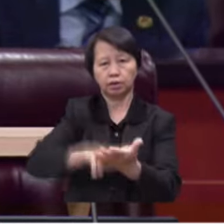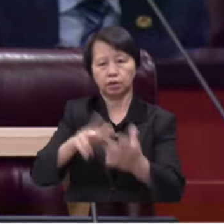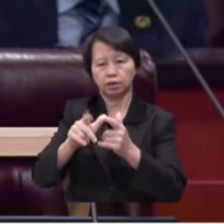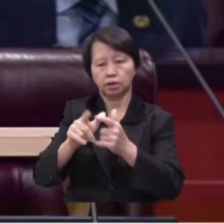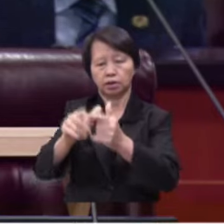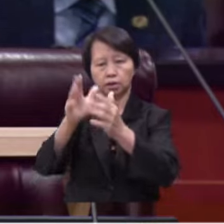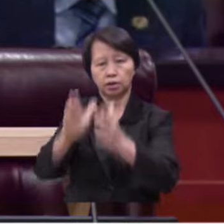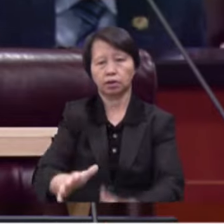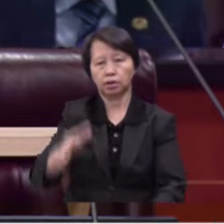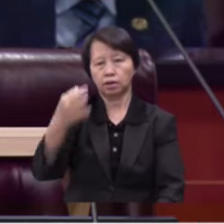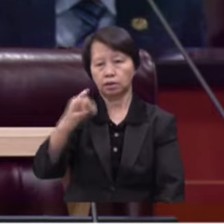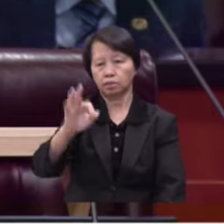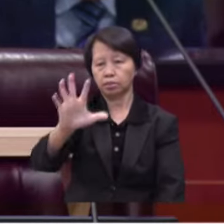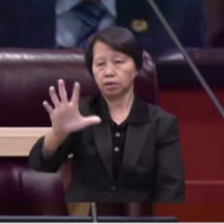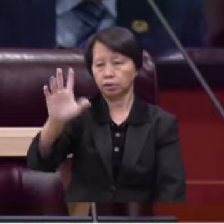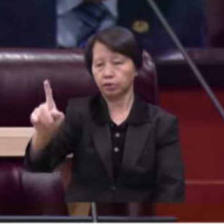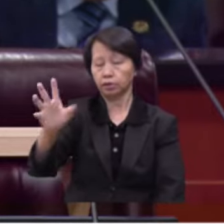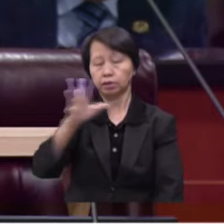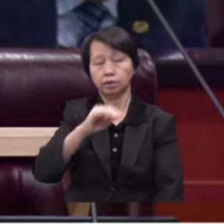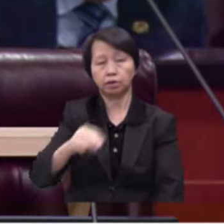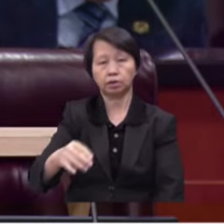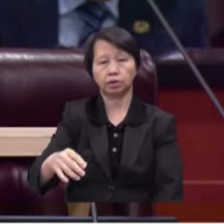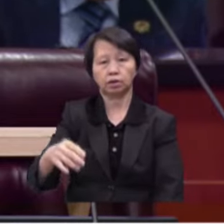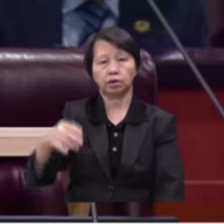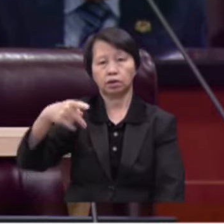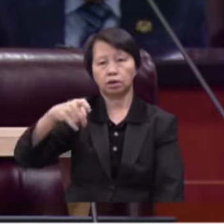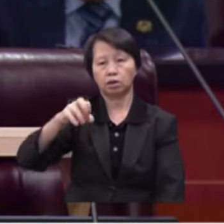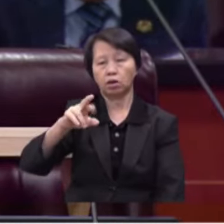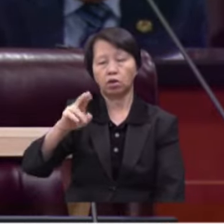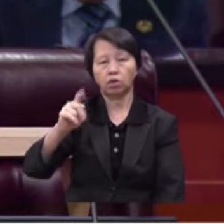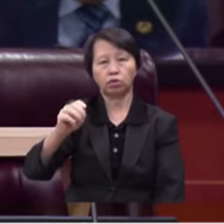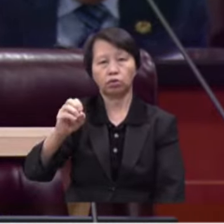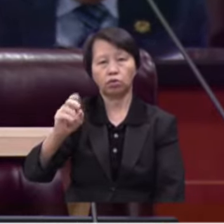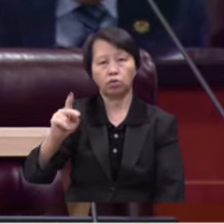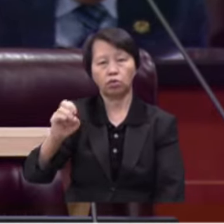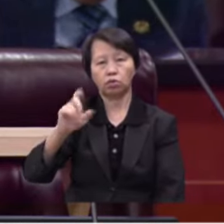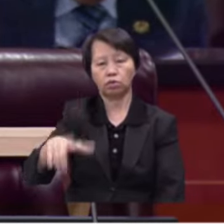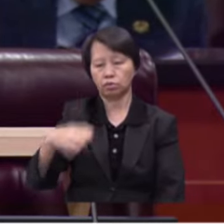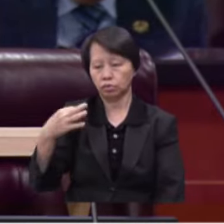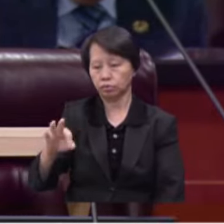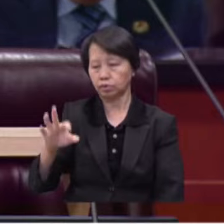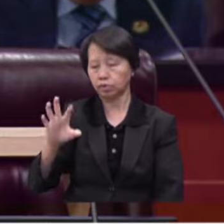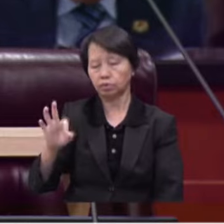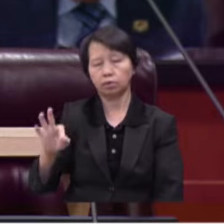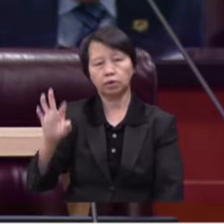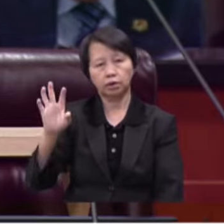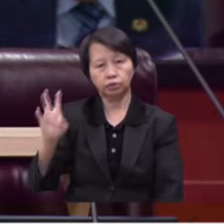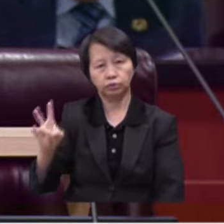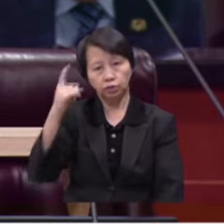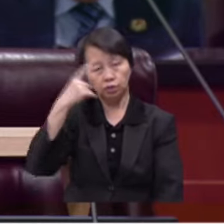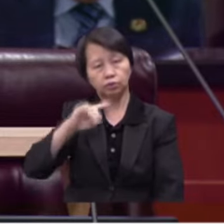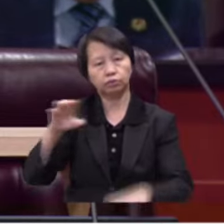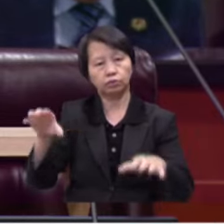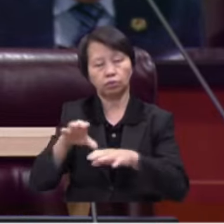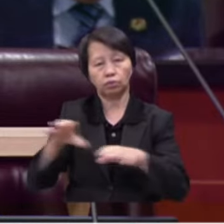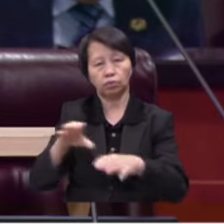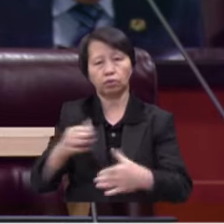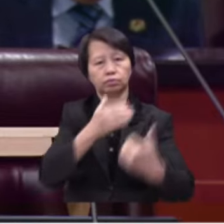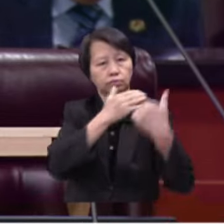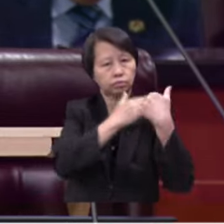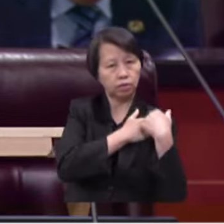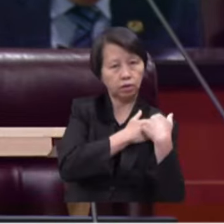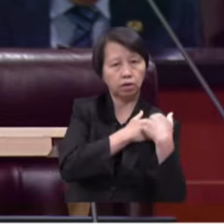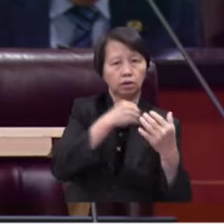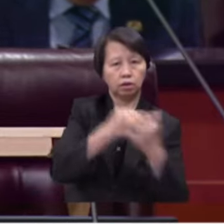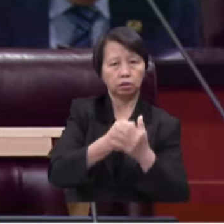1951 dan protokol mengenai status 1967 untuk melaksanakan tanggung jawab